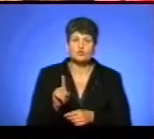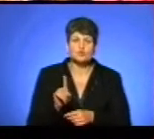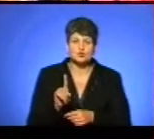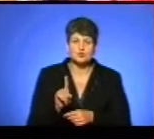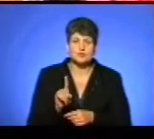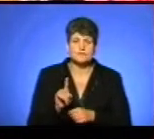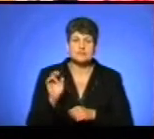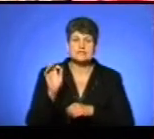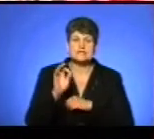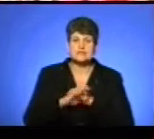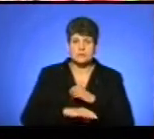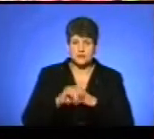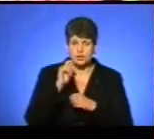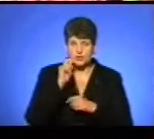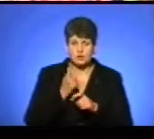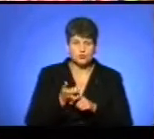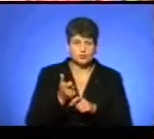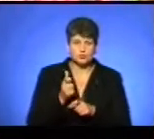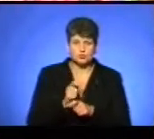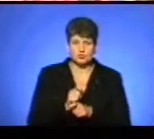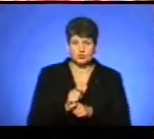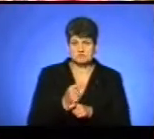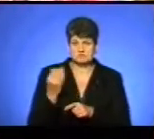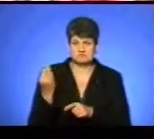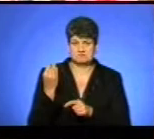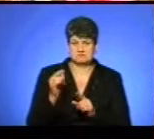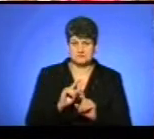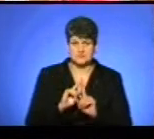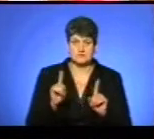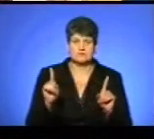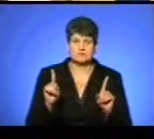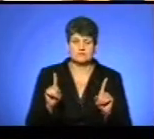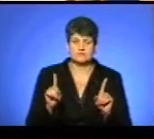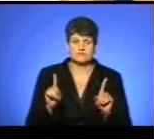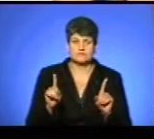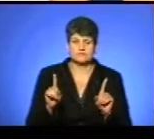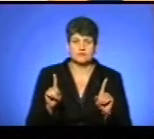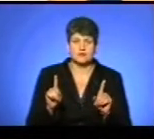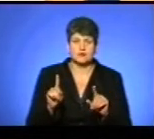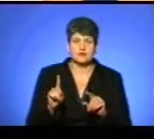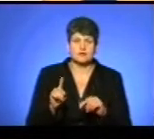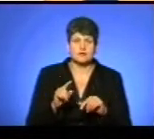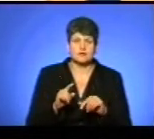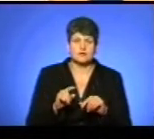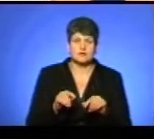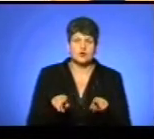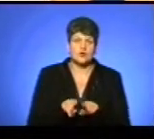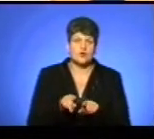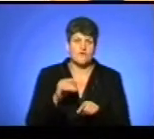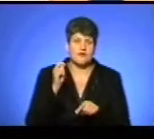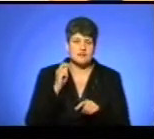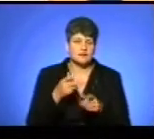Західна Україна, вона дуже така... Найцікавіше, так сказати. Ровесників немає.